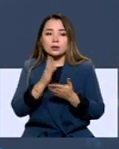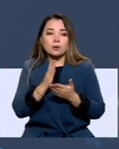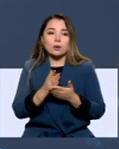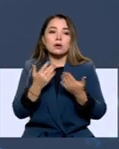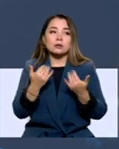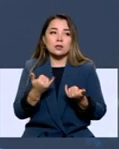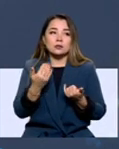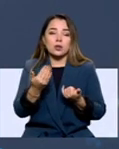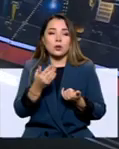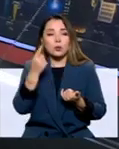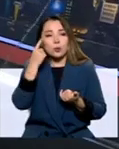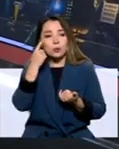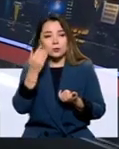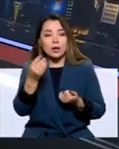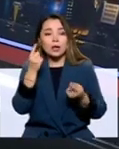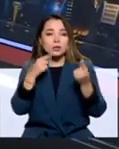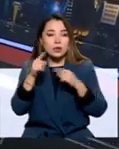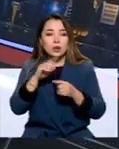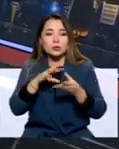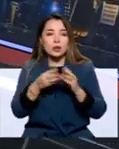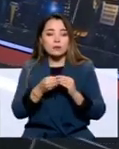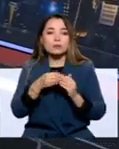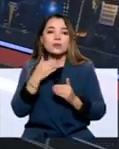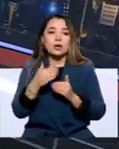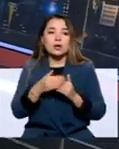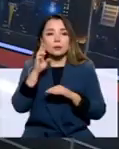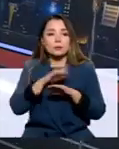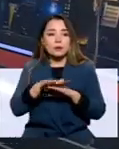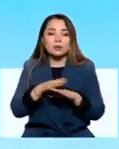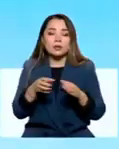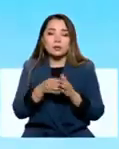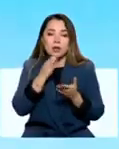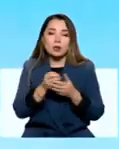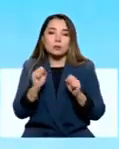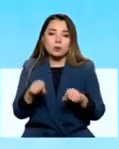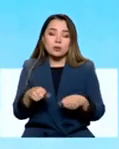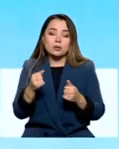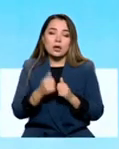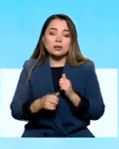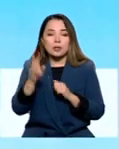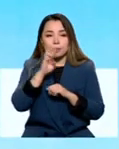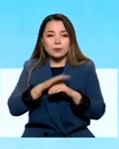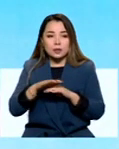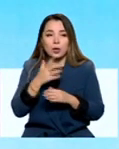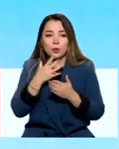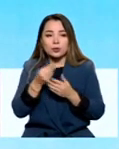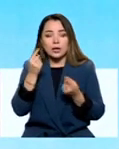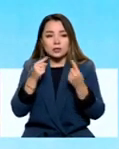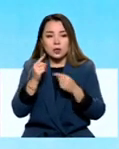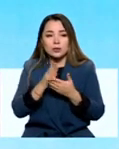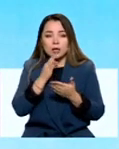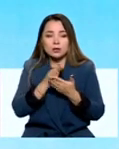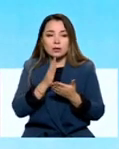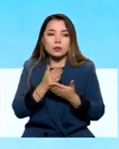Бирок сиздин оюңузча идеологиялык тургудан жакын деп мемлекеттерди айта аламызбы? Ар бир мамлекеттин өзүнүн идеологиясы бар да,